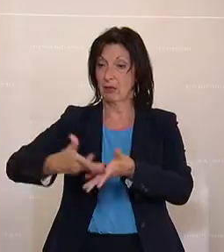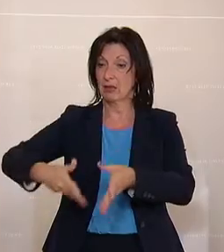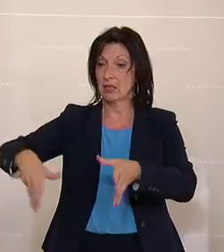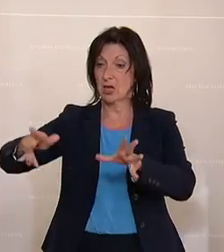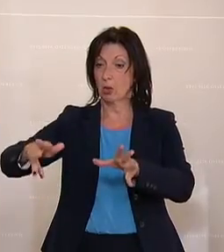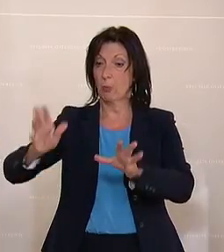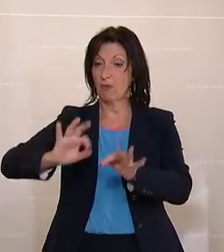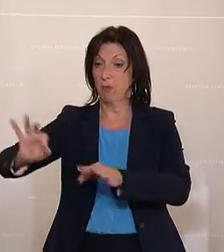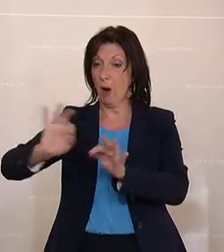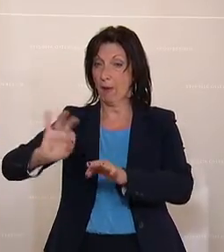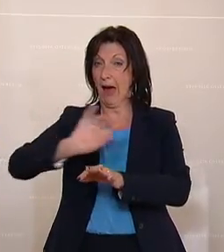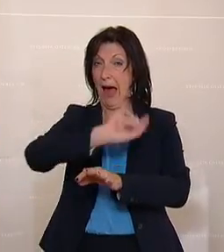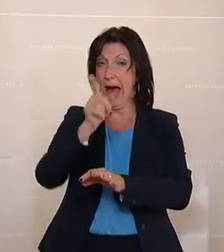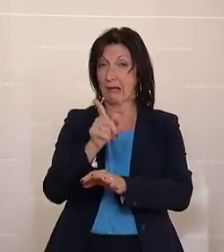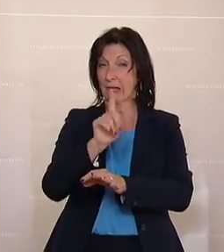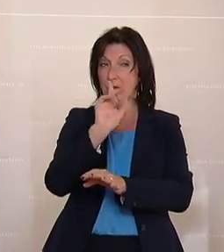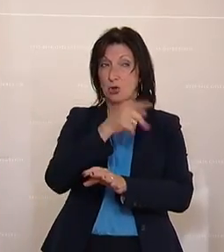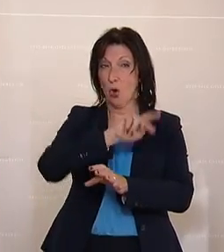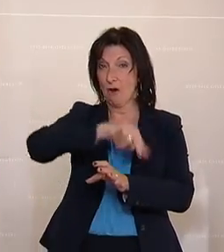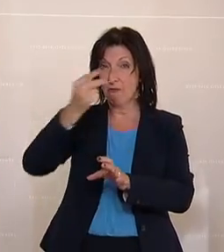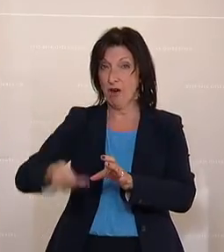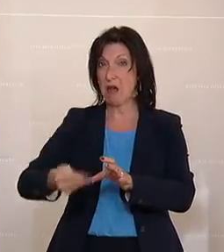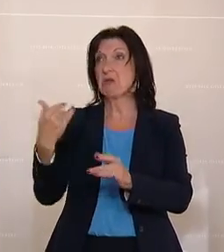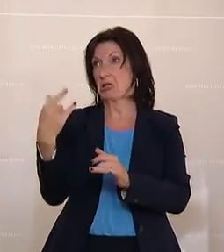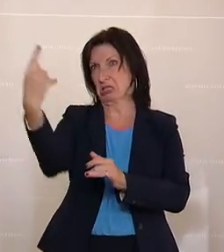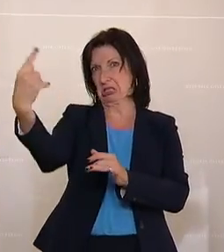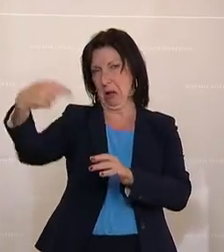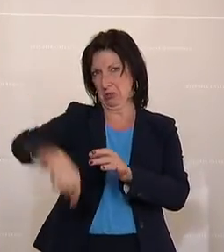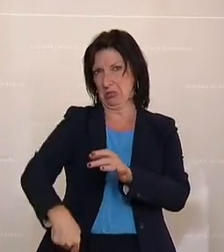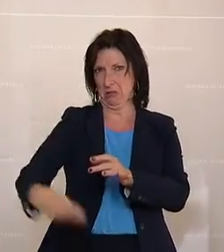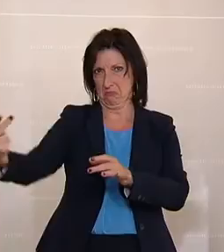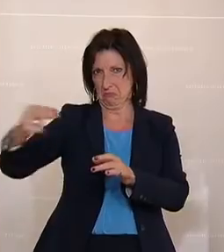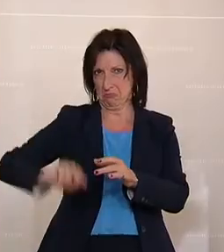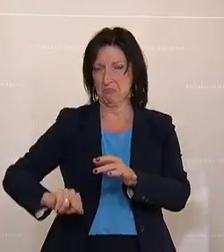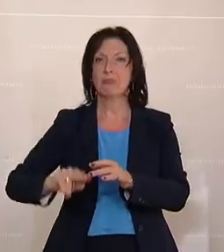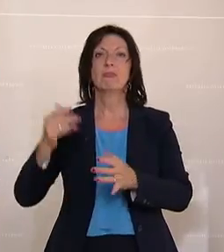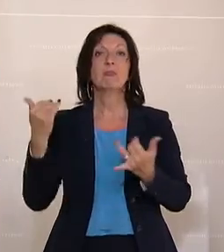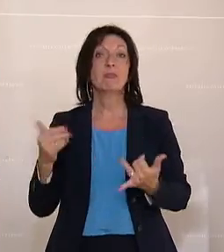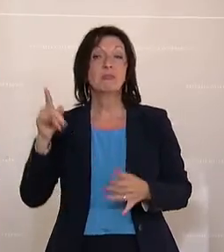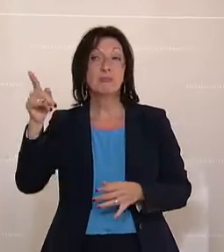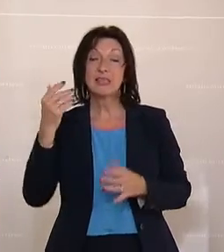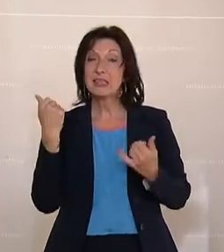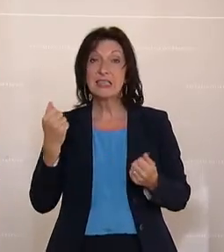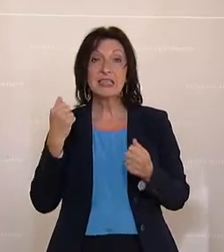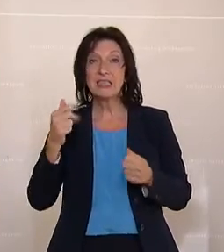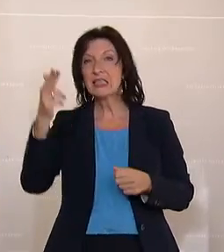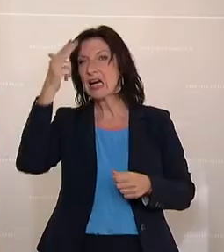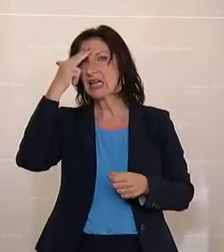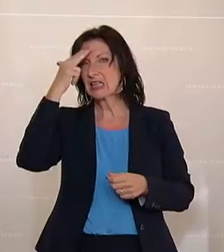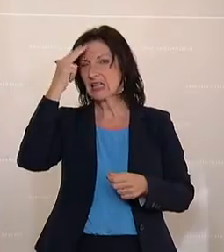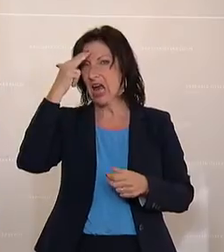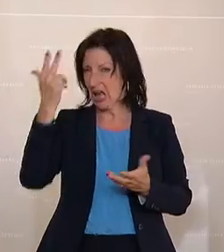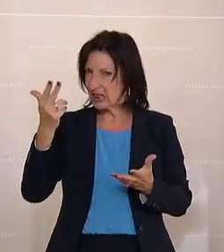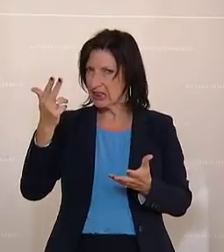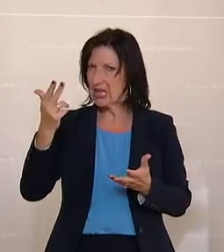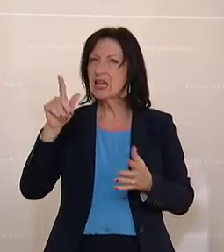gegraben wurde. Und liebe Christdemokraten in der ÖVP, Sie werden doch sicher die Bibelgeschichte vom Propheten Daniel in der